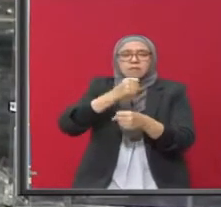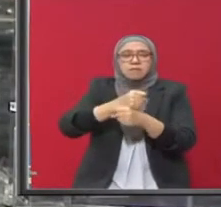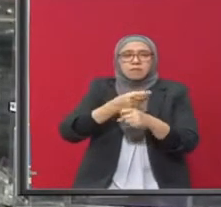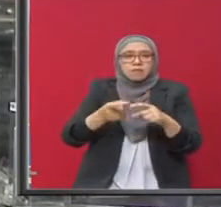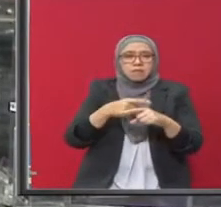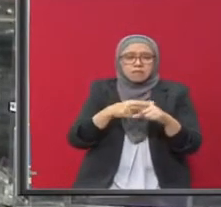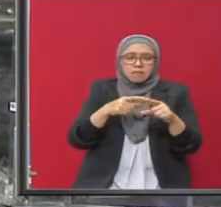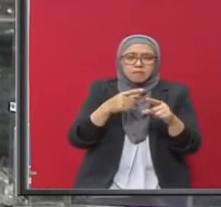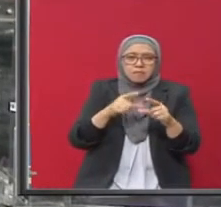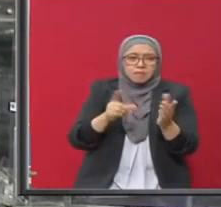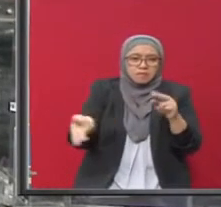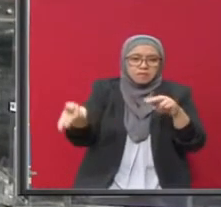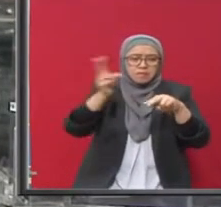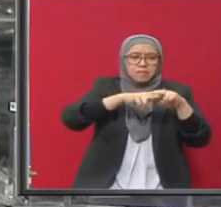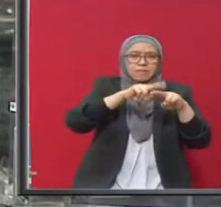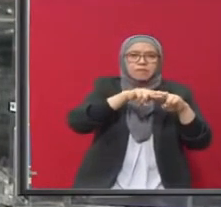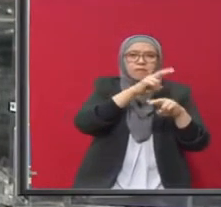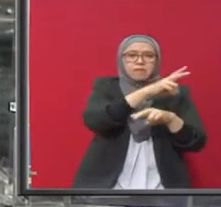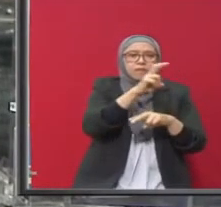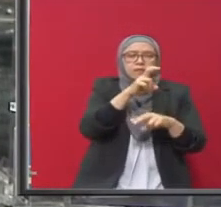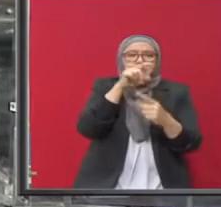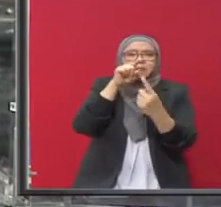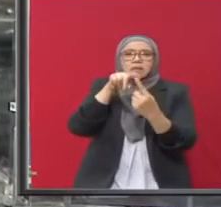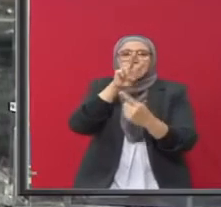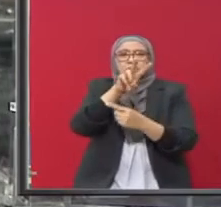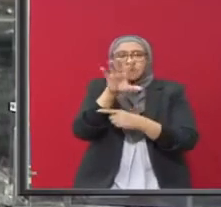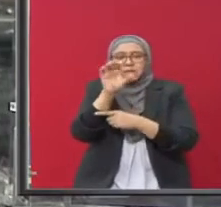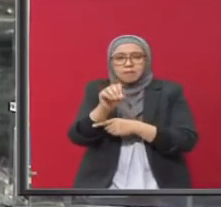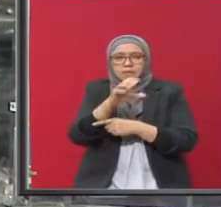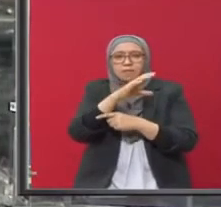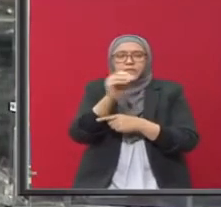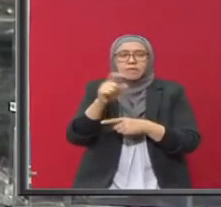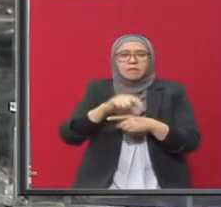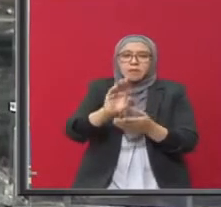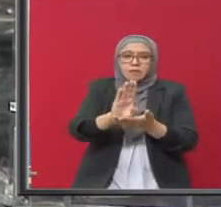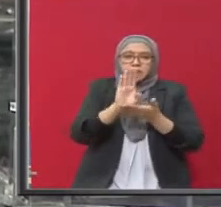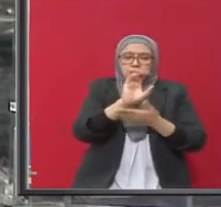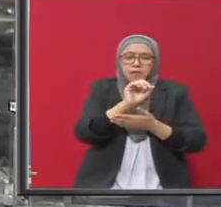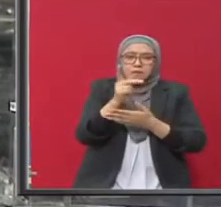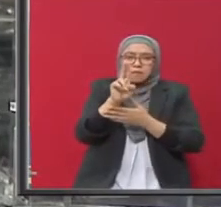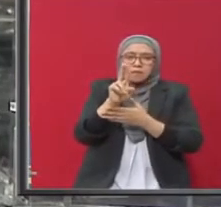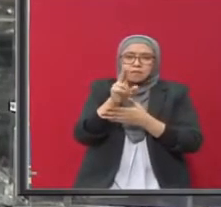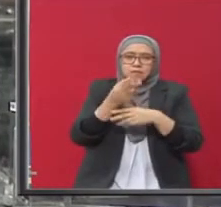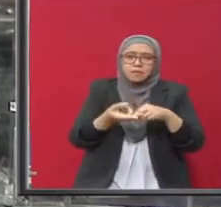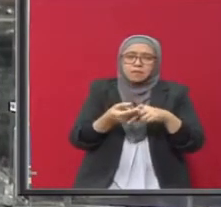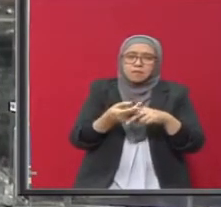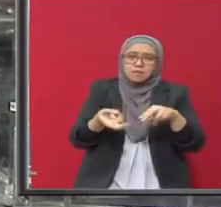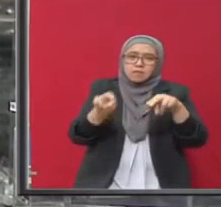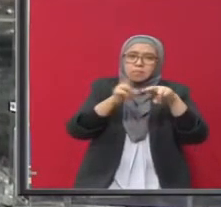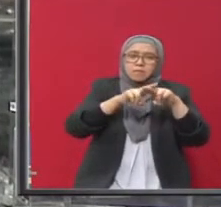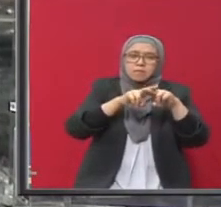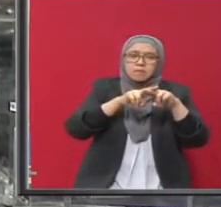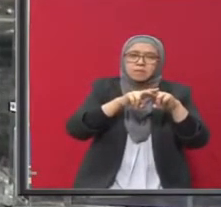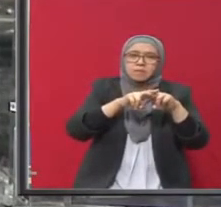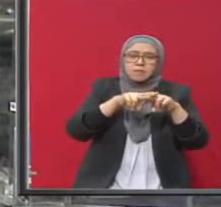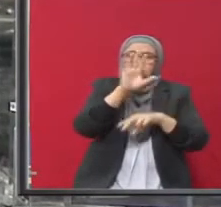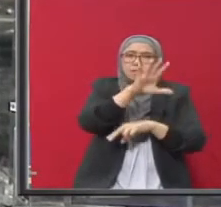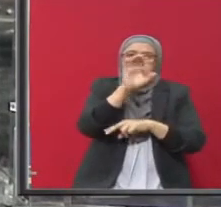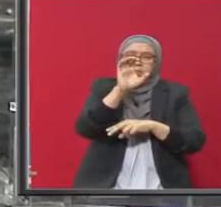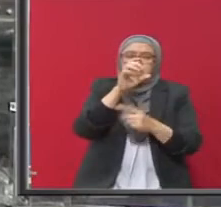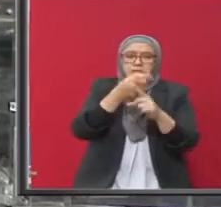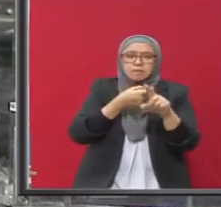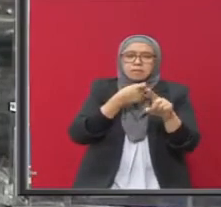RM250. Selain itu, kadar bantuan penjagaan OKU turut dinaikkan kepada 500 dari